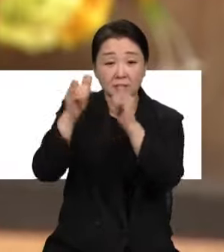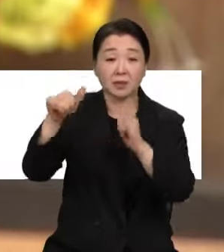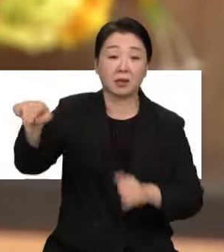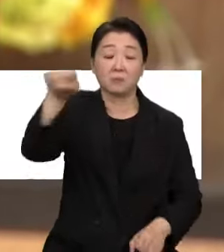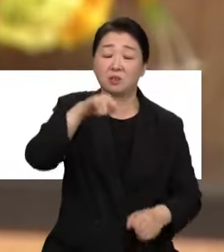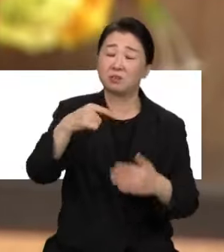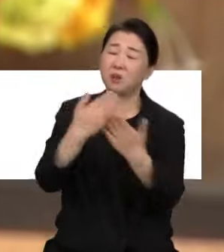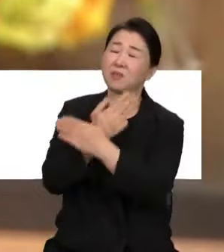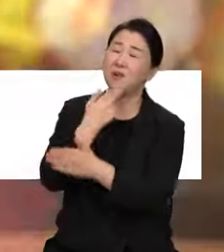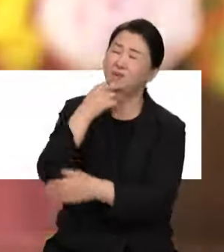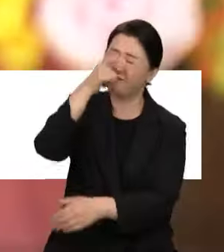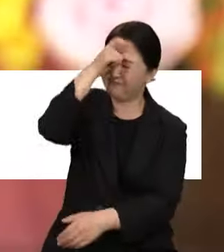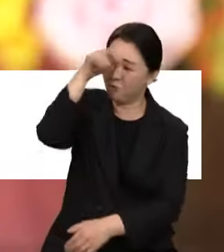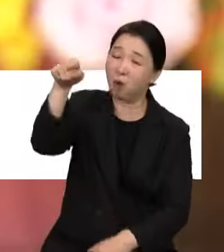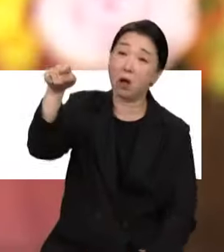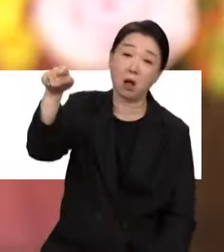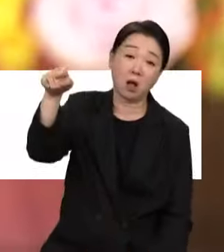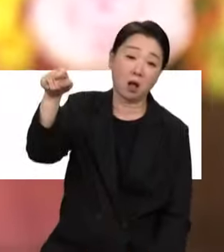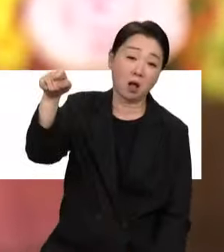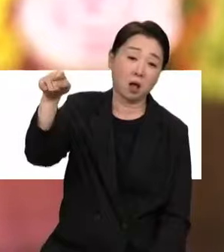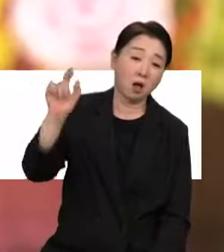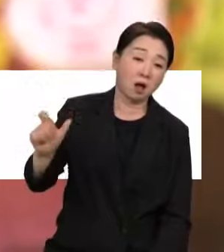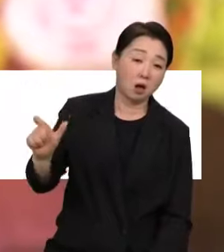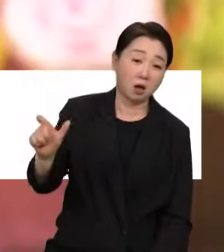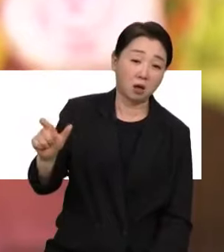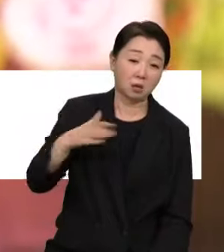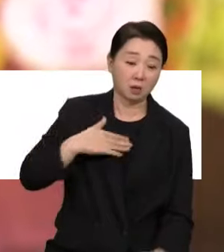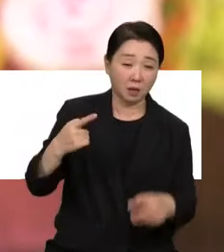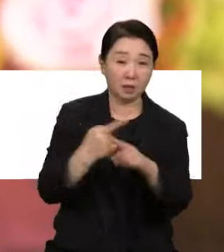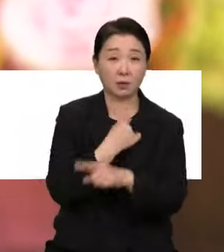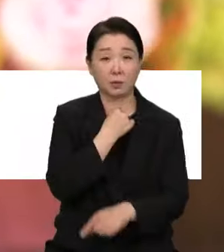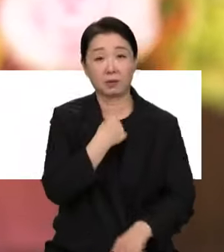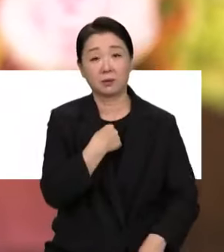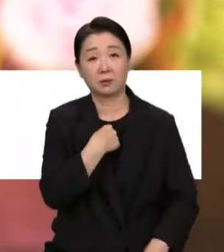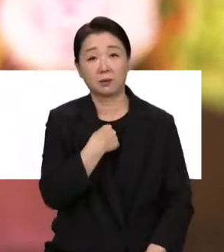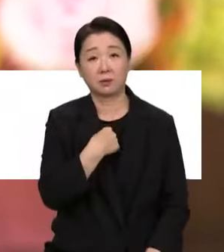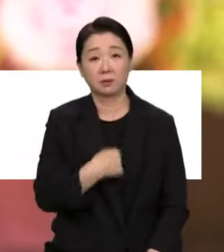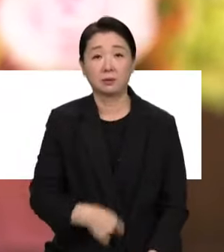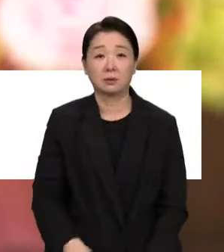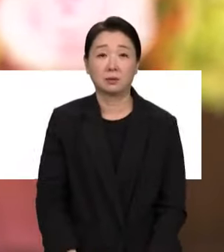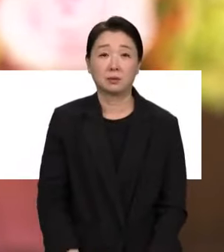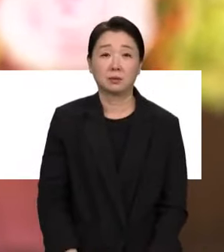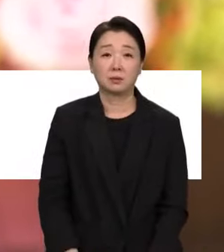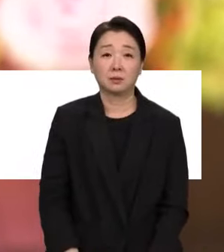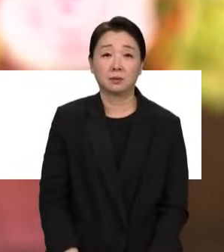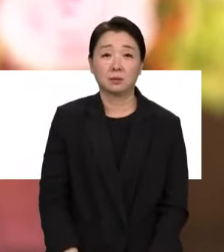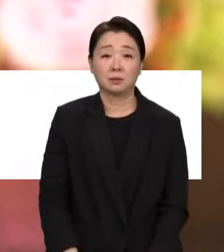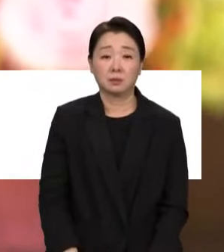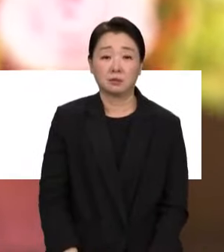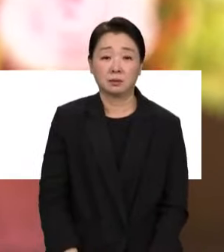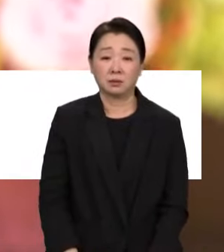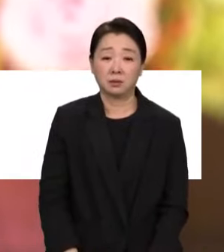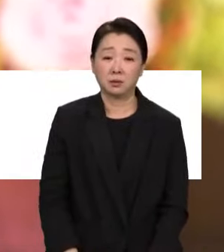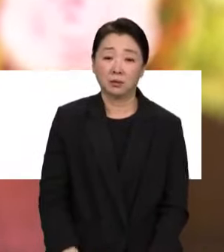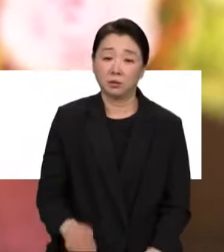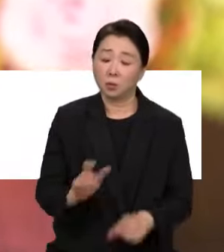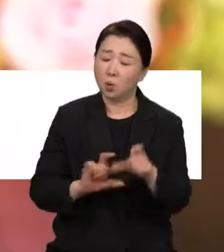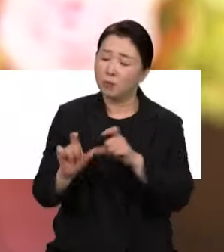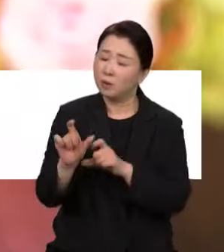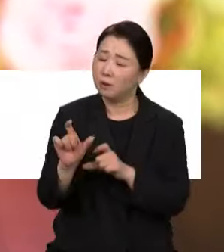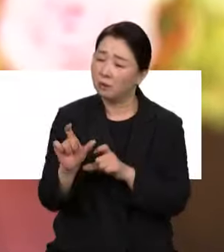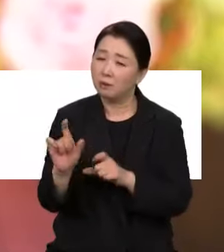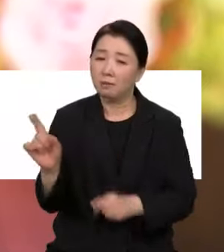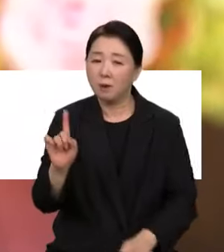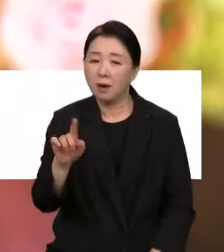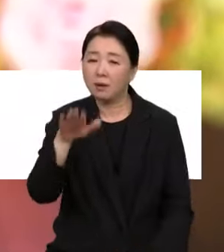수뇌부들이 변하지 않고 있는데 그것 좀 내가 좀 해결해보고 싶은 그런 생각도 있고 조금 더 한 걸음 더 나가는